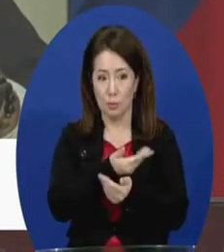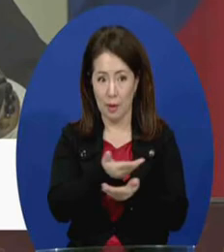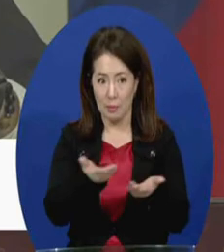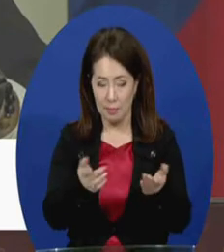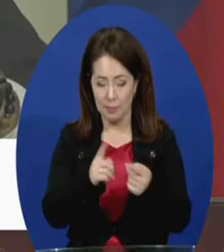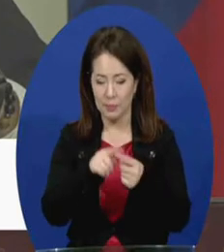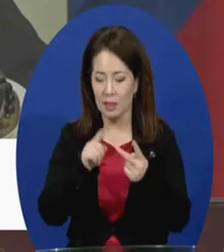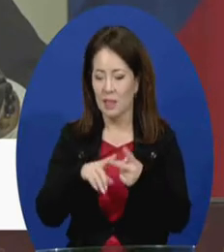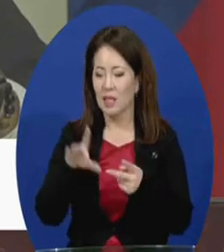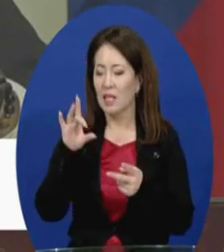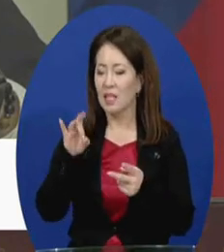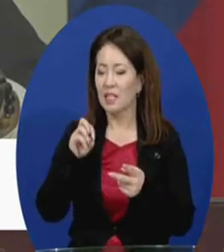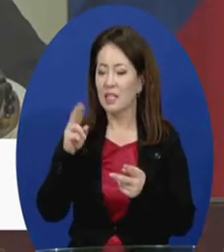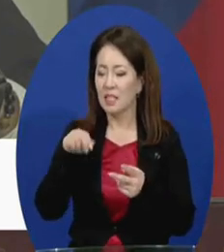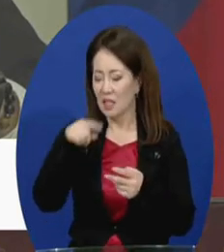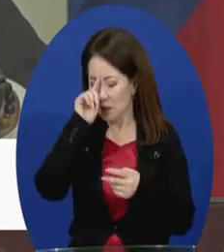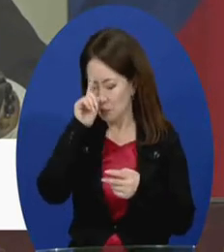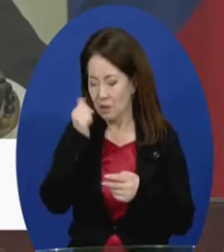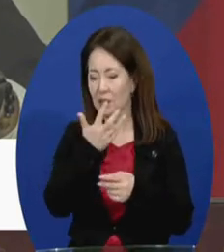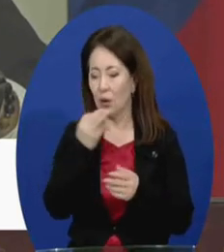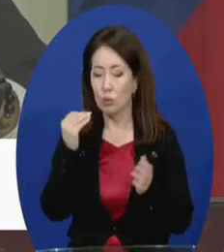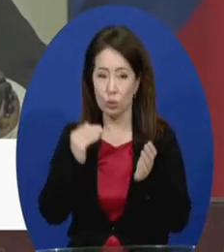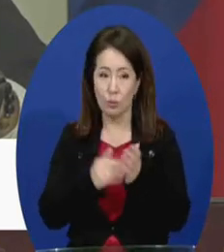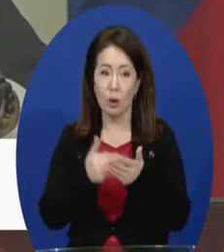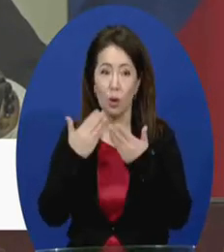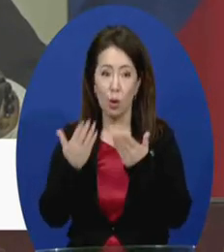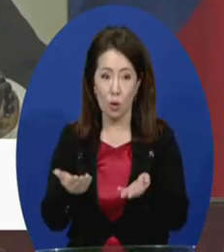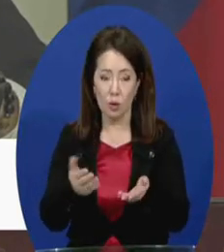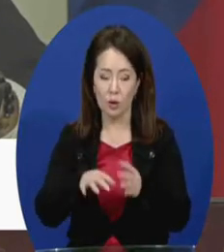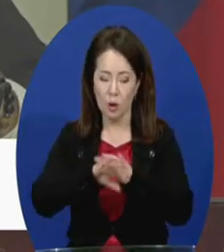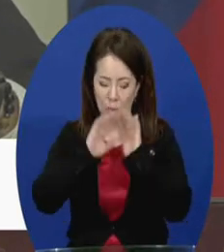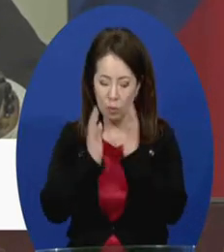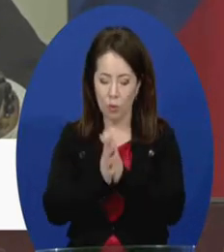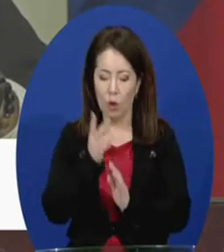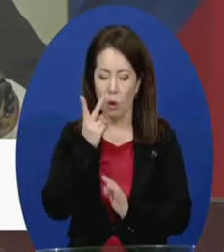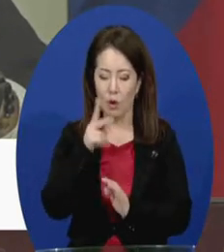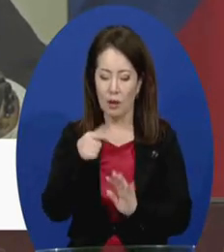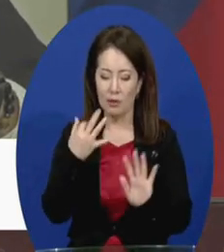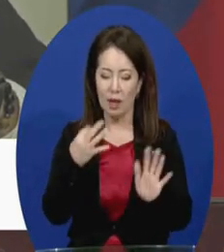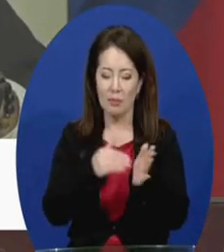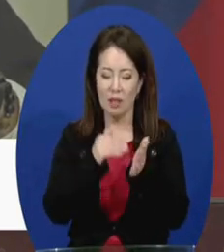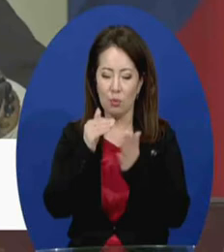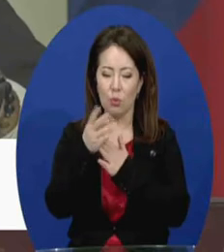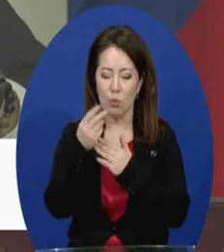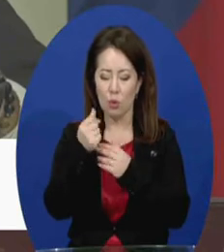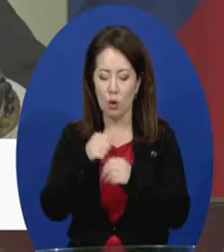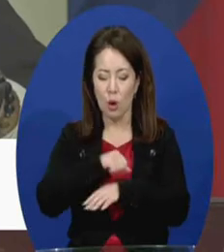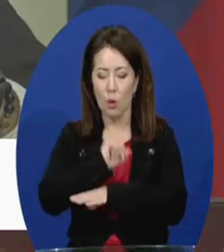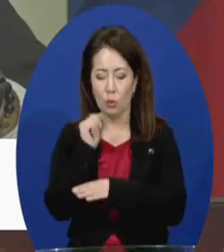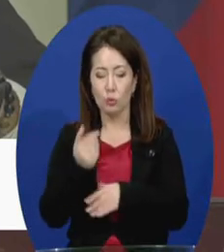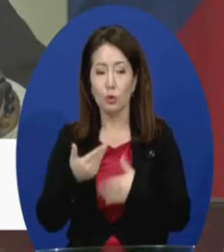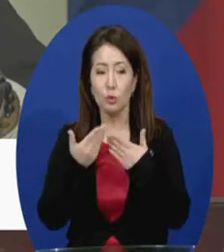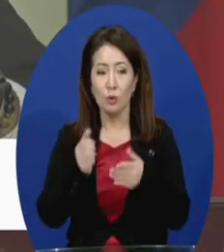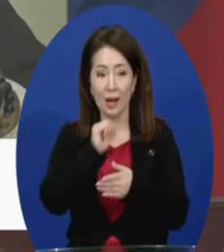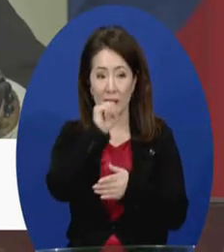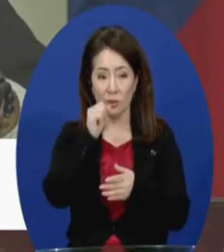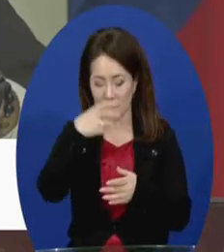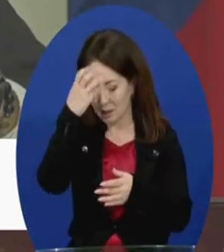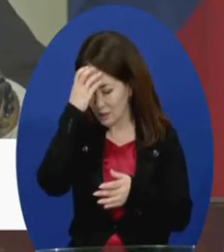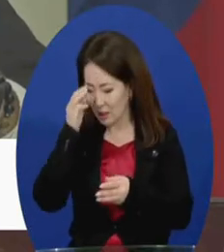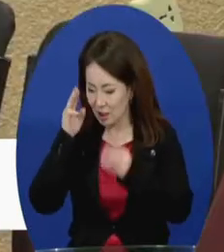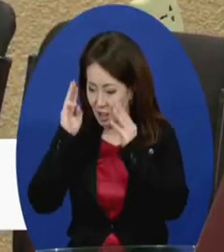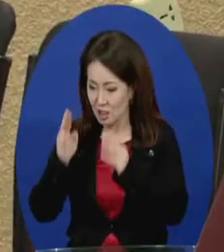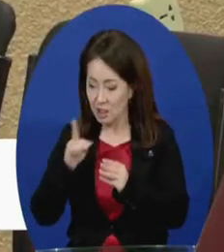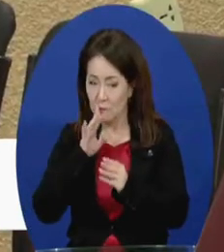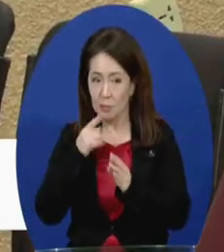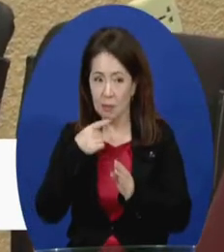эрдэмтэн дэмжлэгтээ тус бүр 500 мянган төгрөгийн нийт 2.8 төгрөгийн урамшуул олох асуудал эцсийн газраас шийдвэрлэж байгаа маа гэдэг